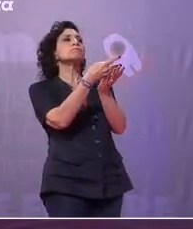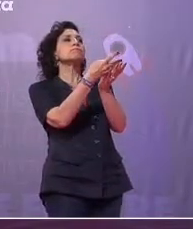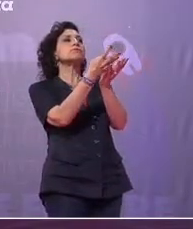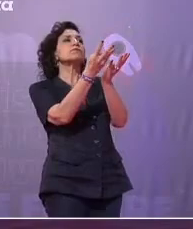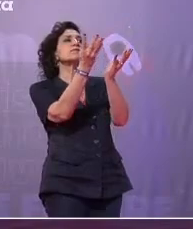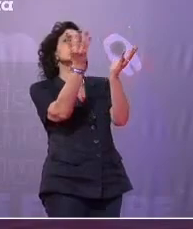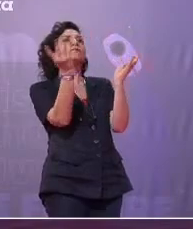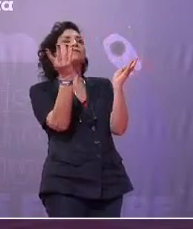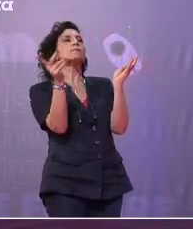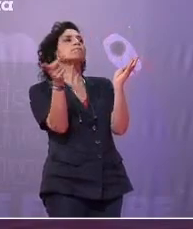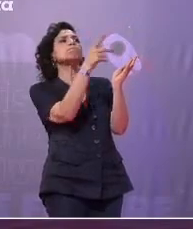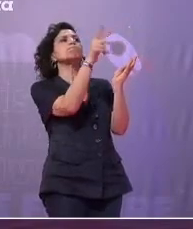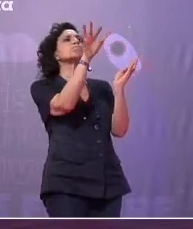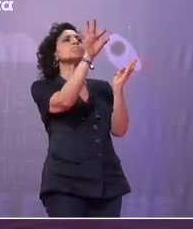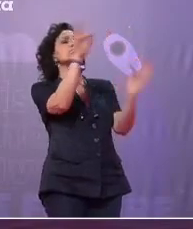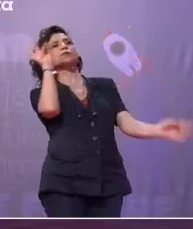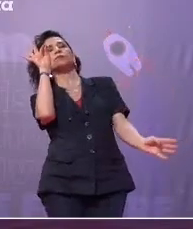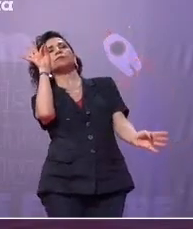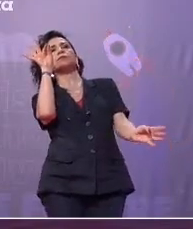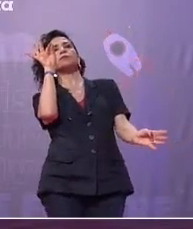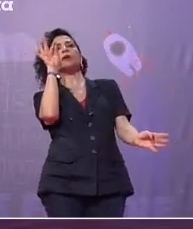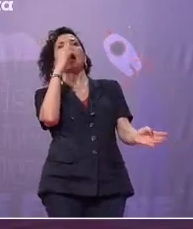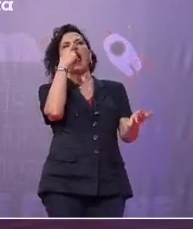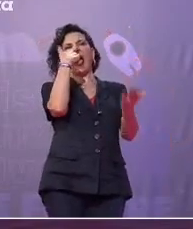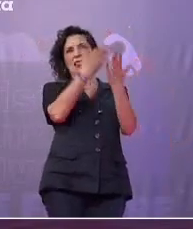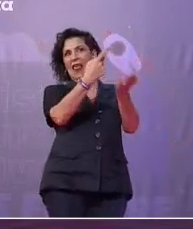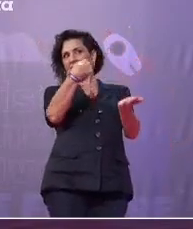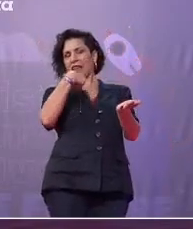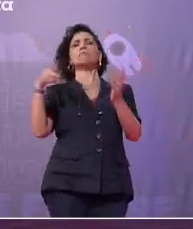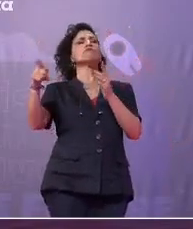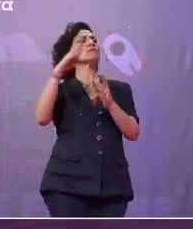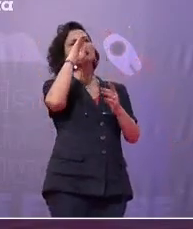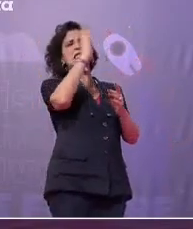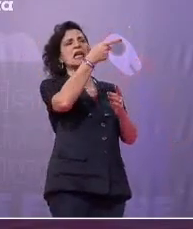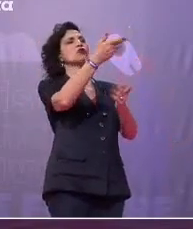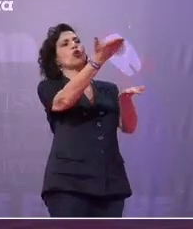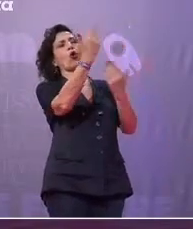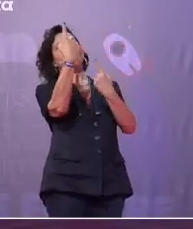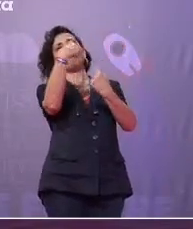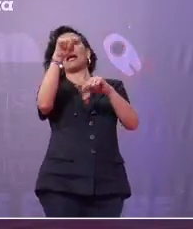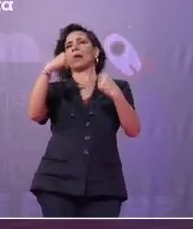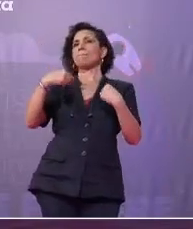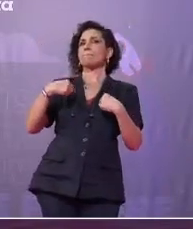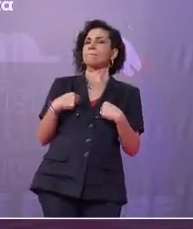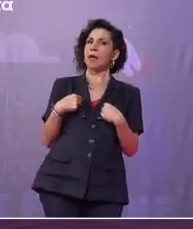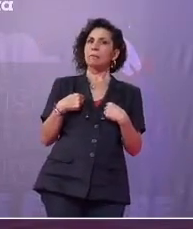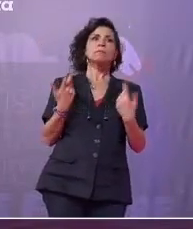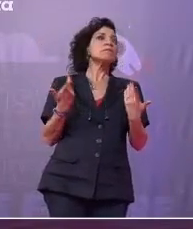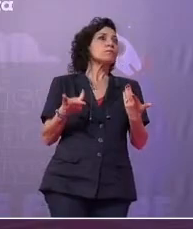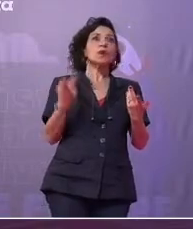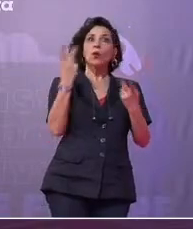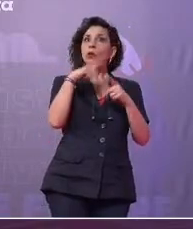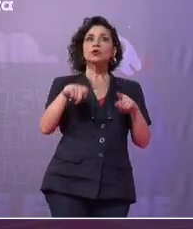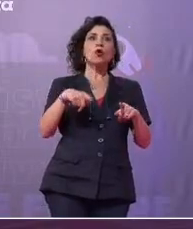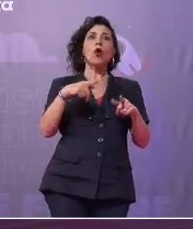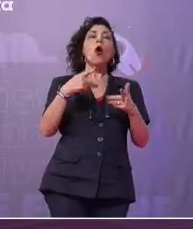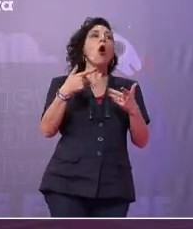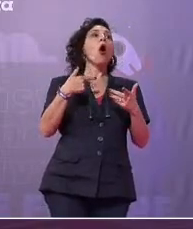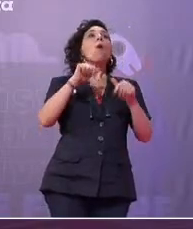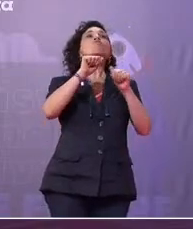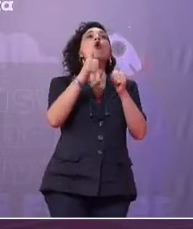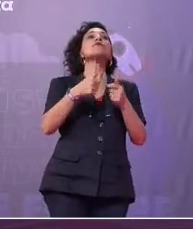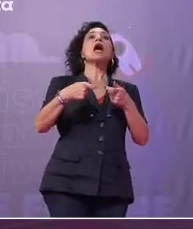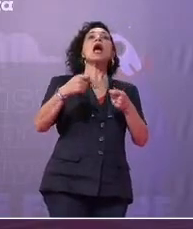adatta a me e procederà direttamente all'acquisto pensate a che rivoluzione per i vari modelli di business a quali siamo attualmente abituati